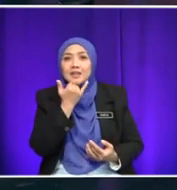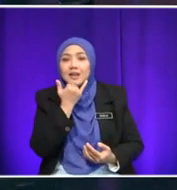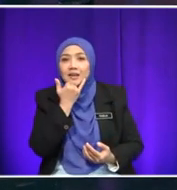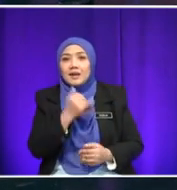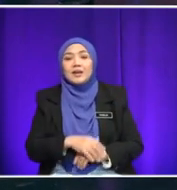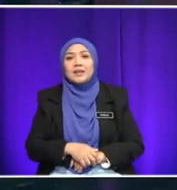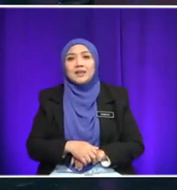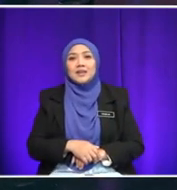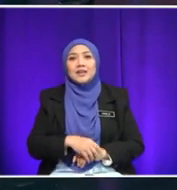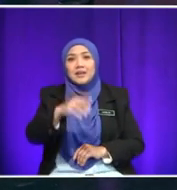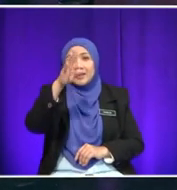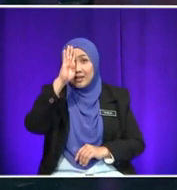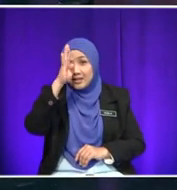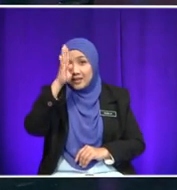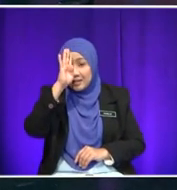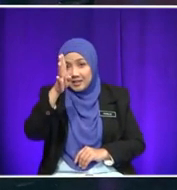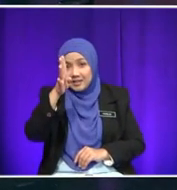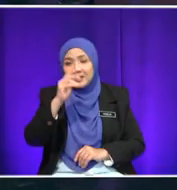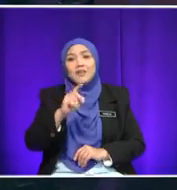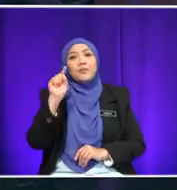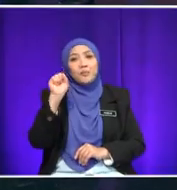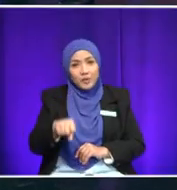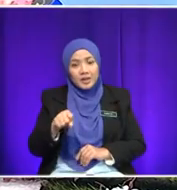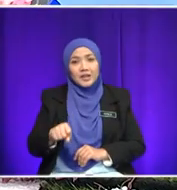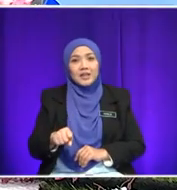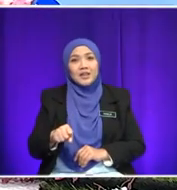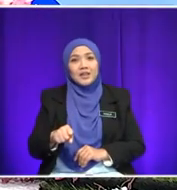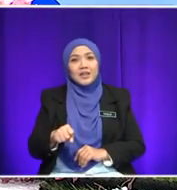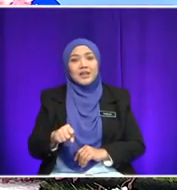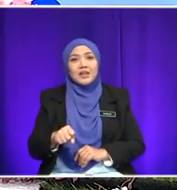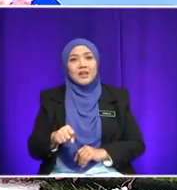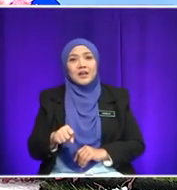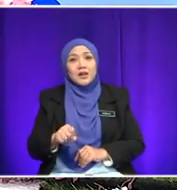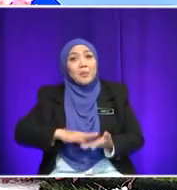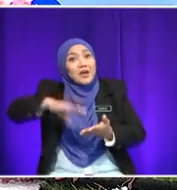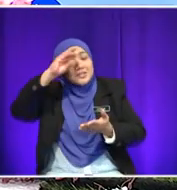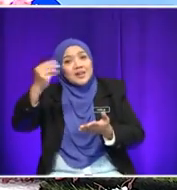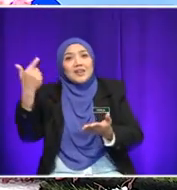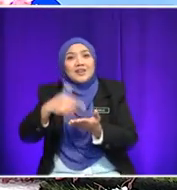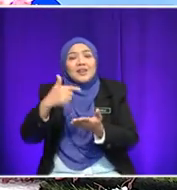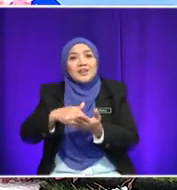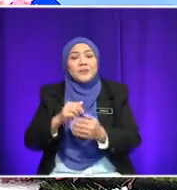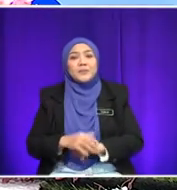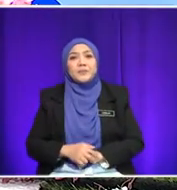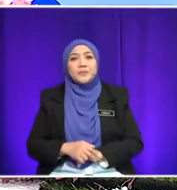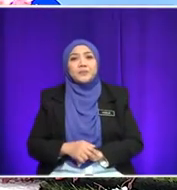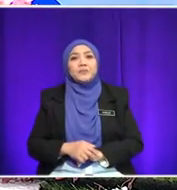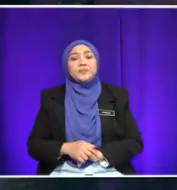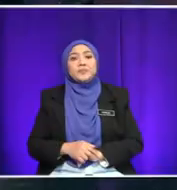tajamkan lagi kita kena mahirkan lagi contoh ya gubahan yang ada di hadapan